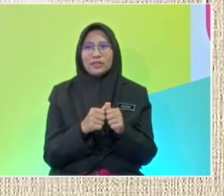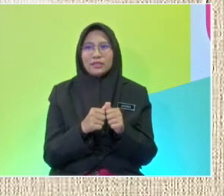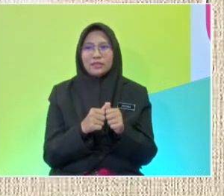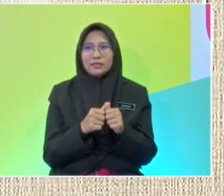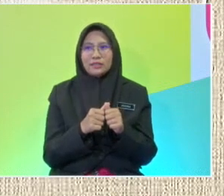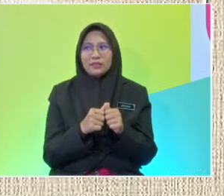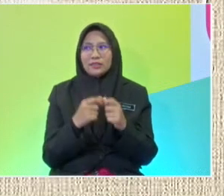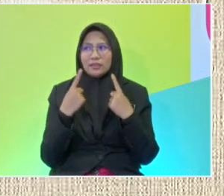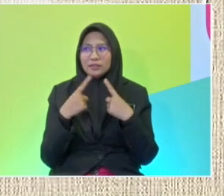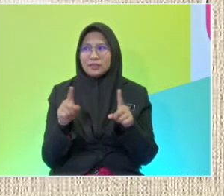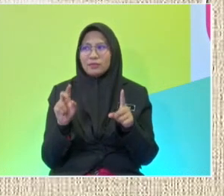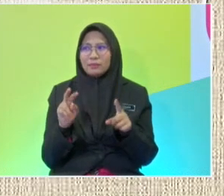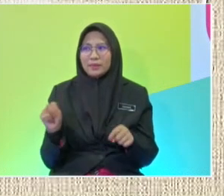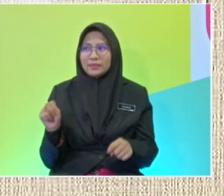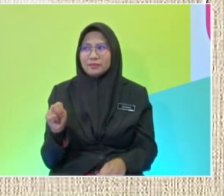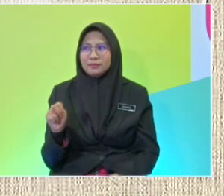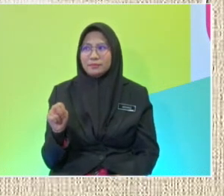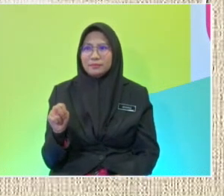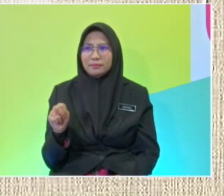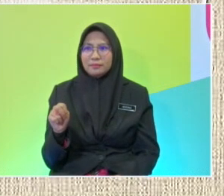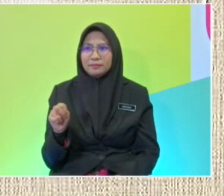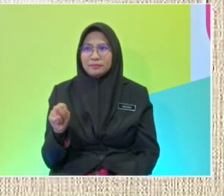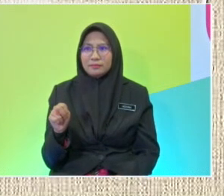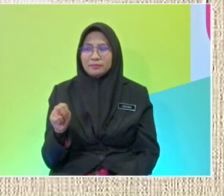kita lihat Cikgu Bagaimana untuk kita